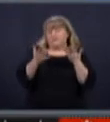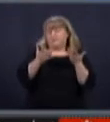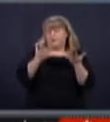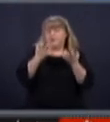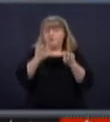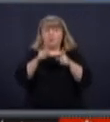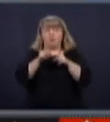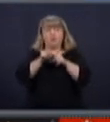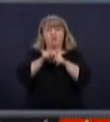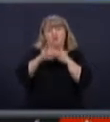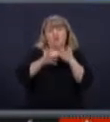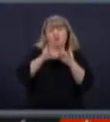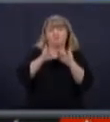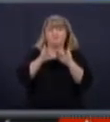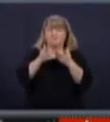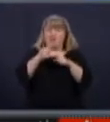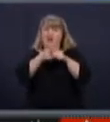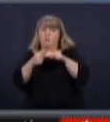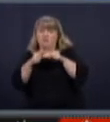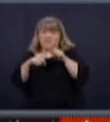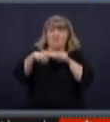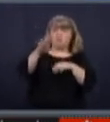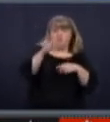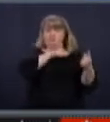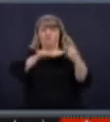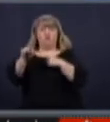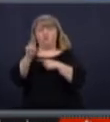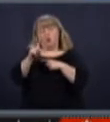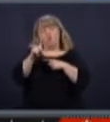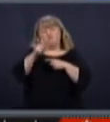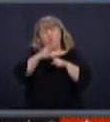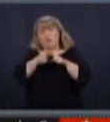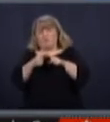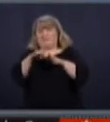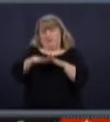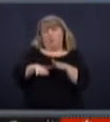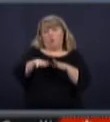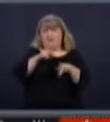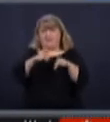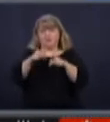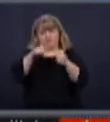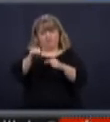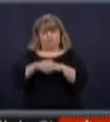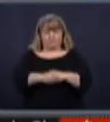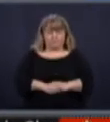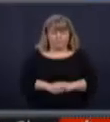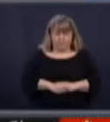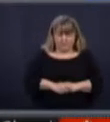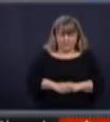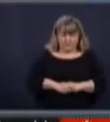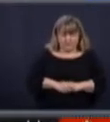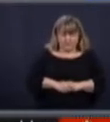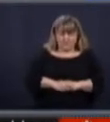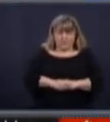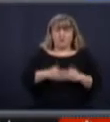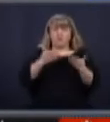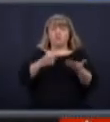plus que la moitié des places d'occupées. Donc, on arrive dans une nouvelle